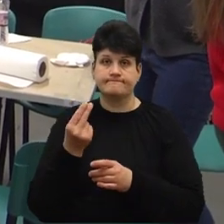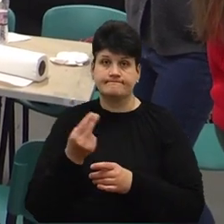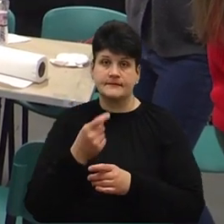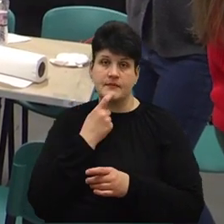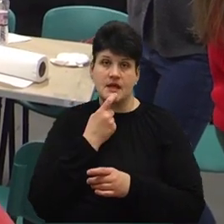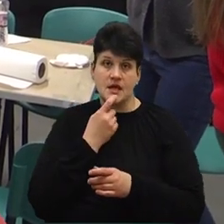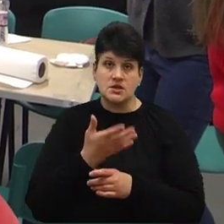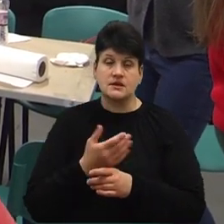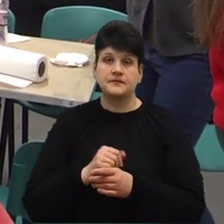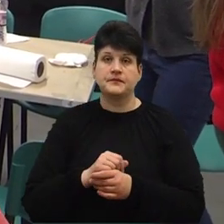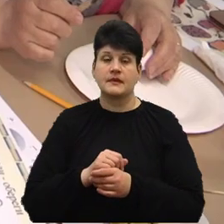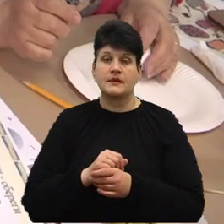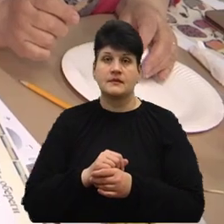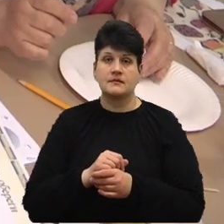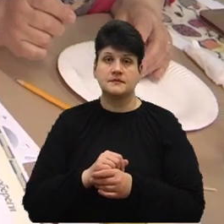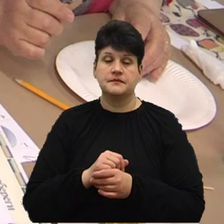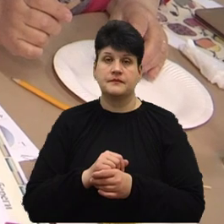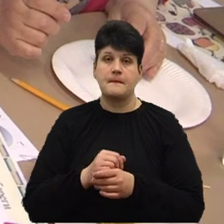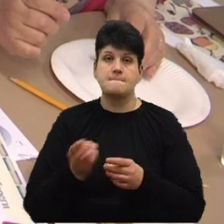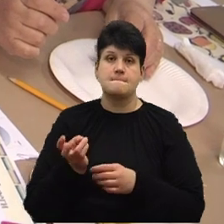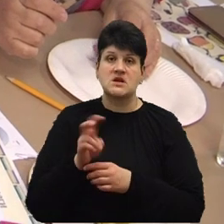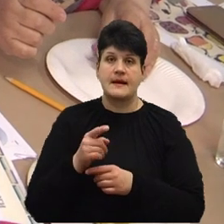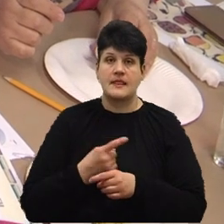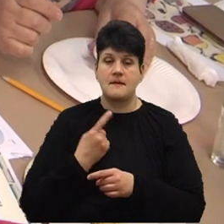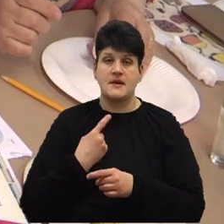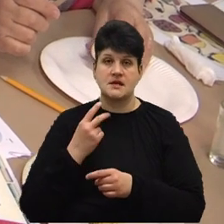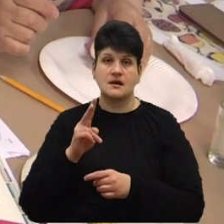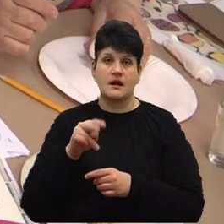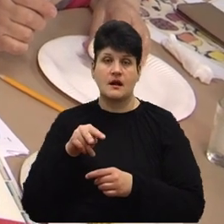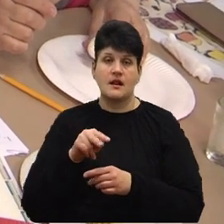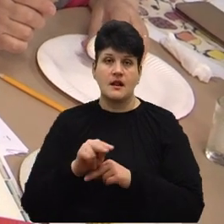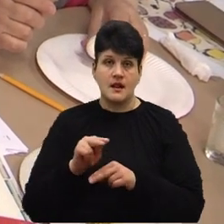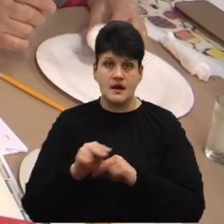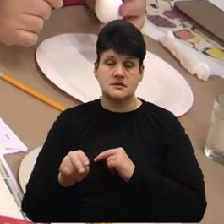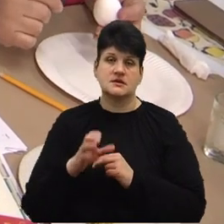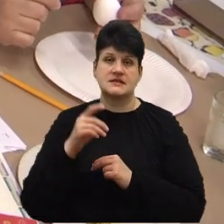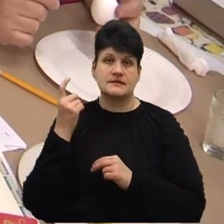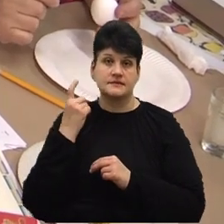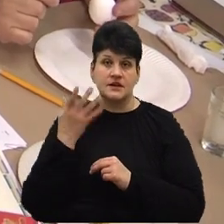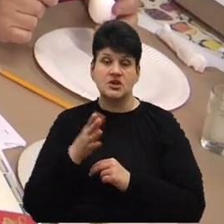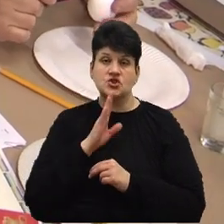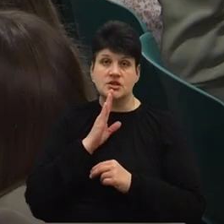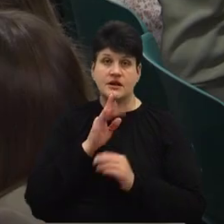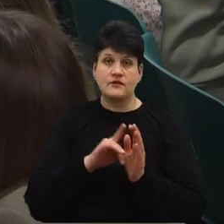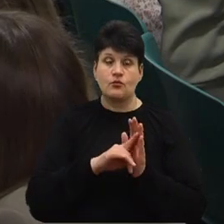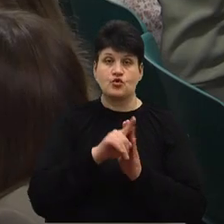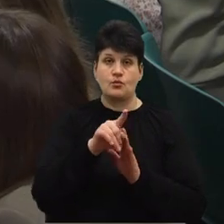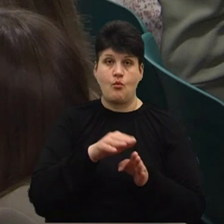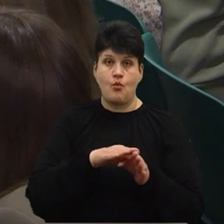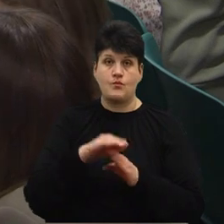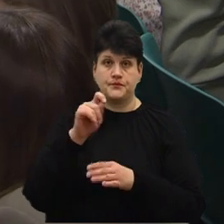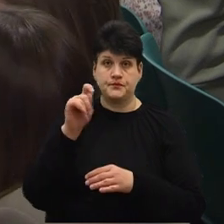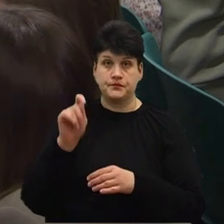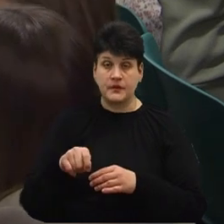такою технікою, класичним писочком. Прийшла на майстер-клас Світлана Комар з Харківщини. Жінка у Тернополі майже від початку повномасштабного